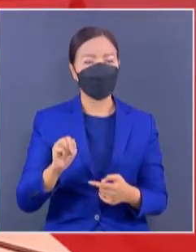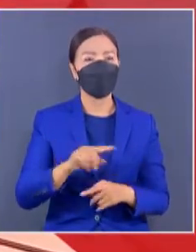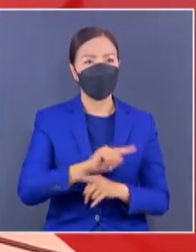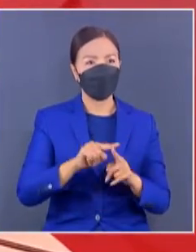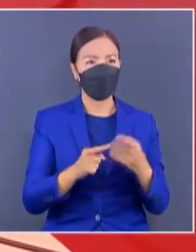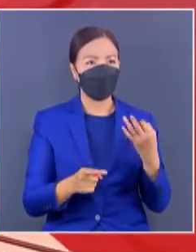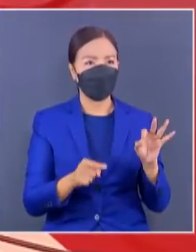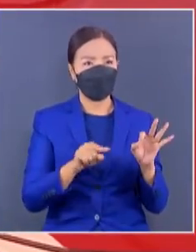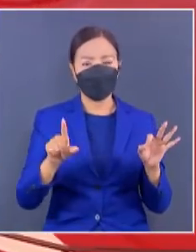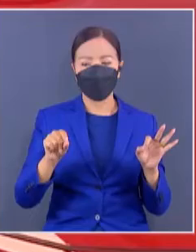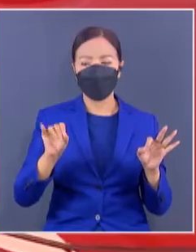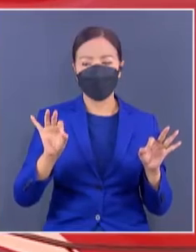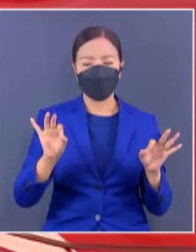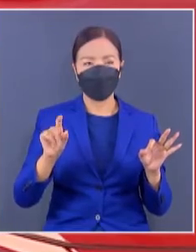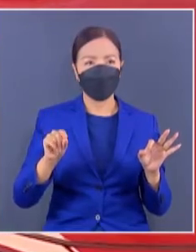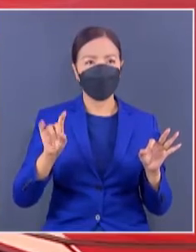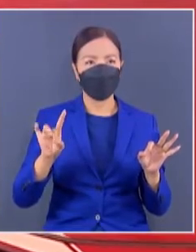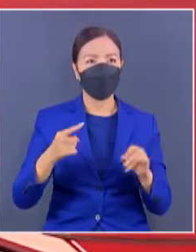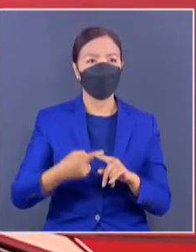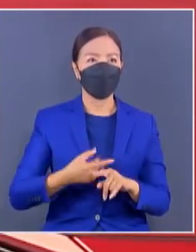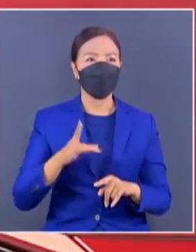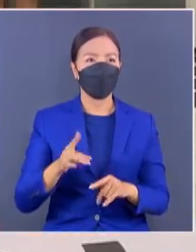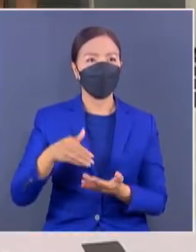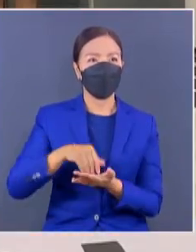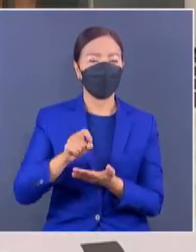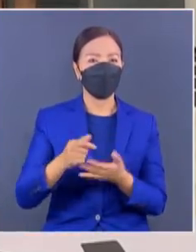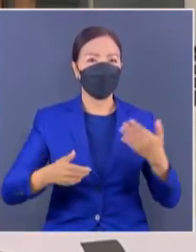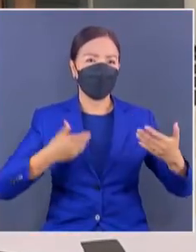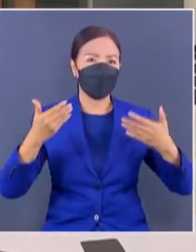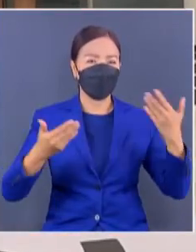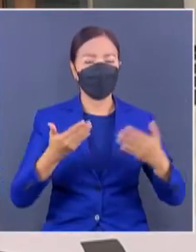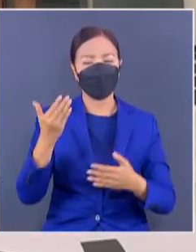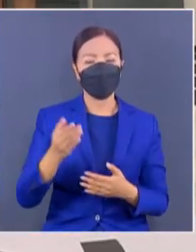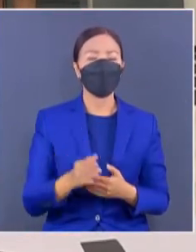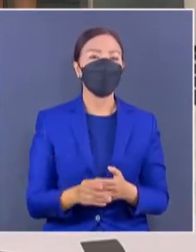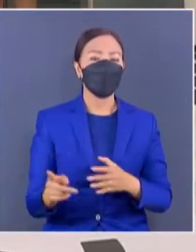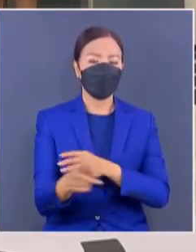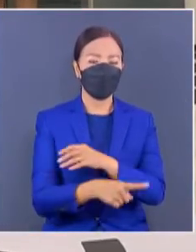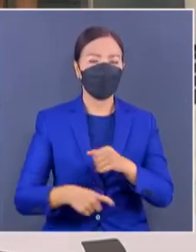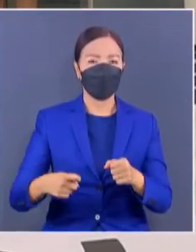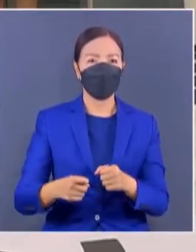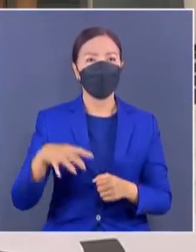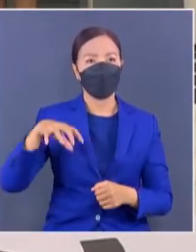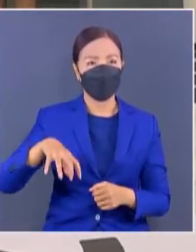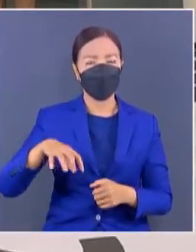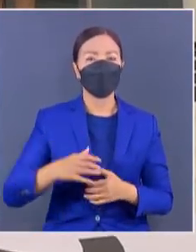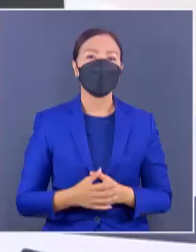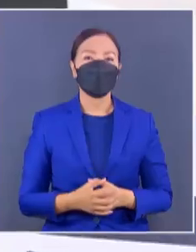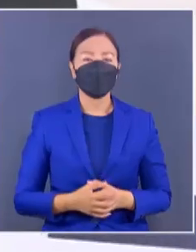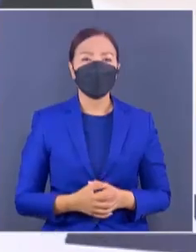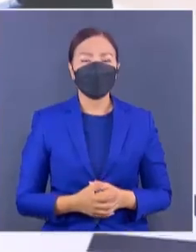19-28สิงหาคมนี้นะครับที่ศูนย์นิทรรศการและการประชุมไบเทคบางนาครับโน้